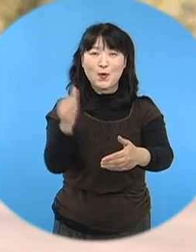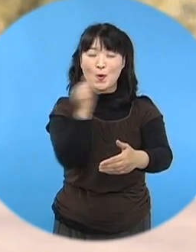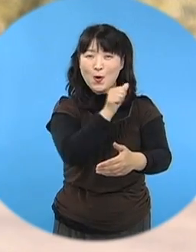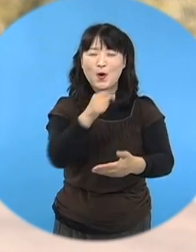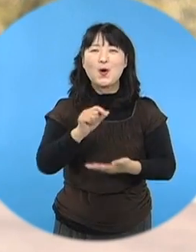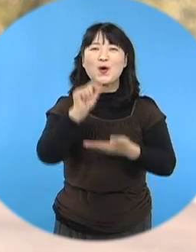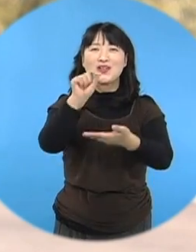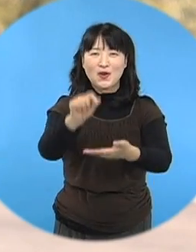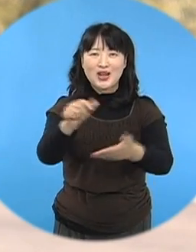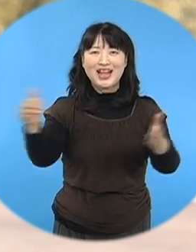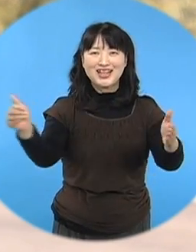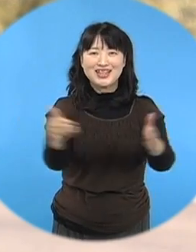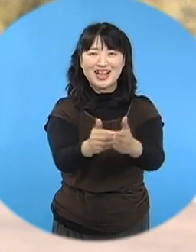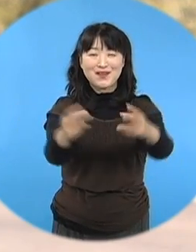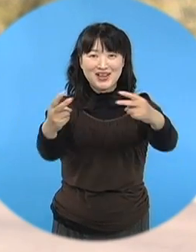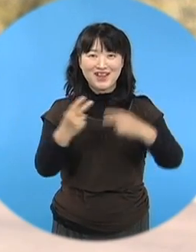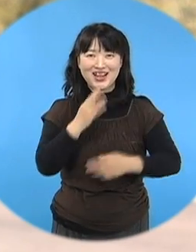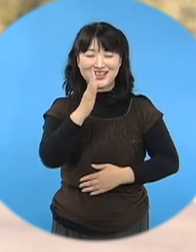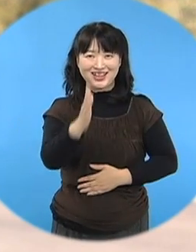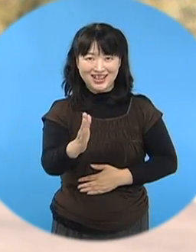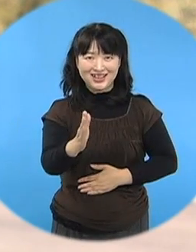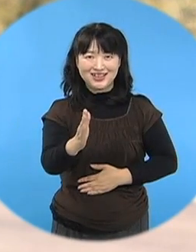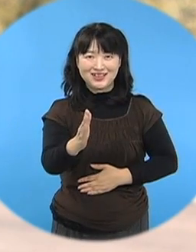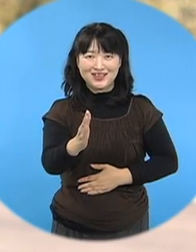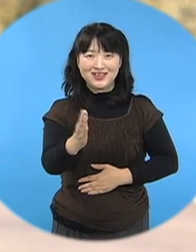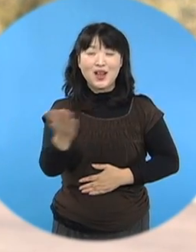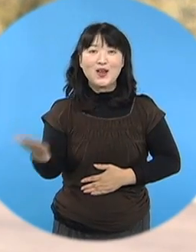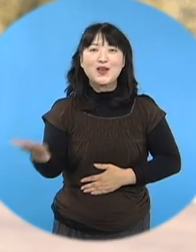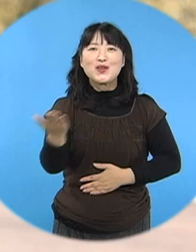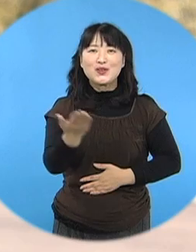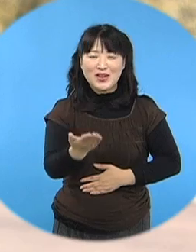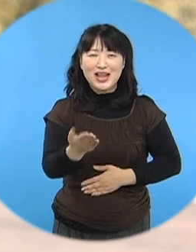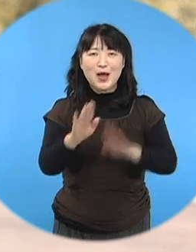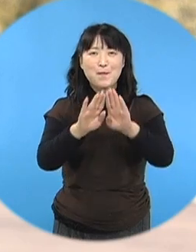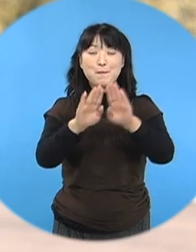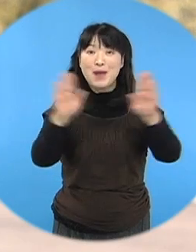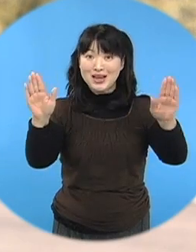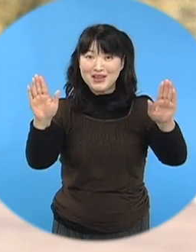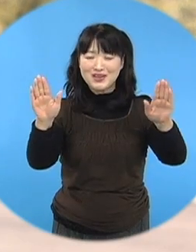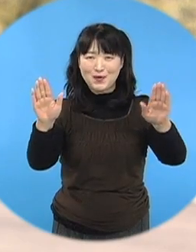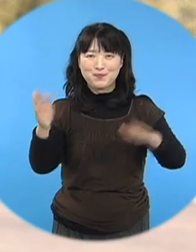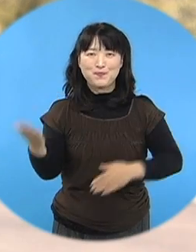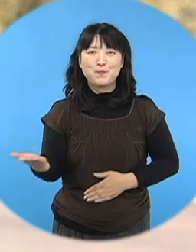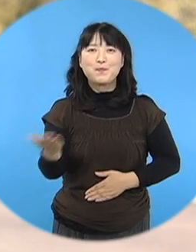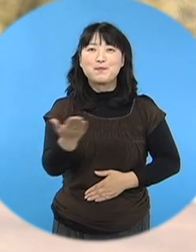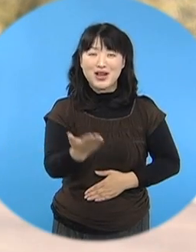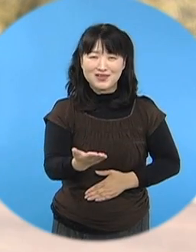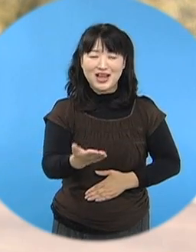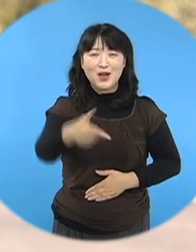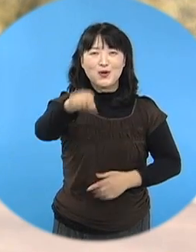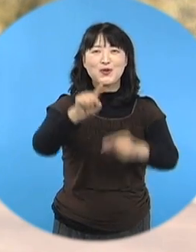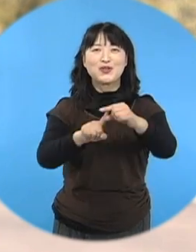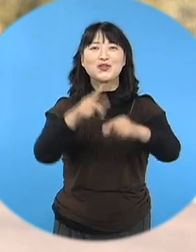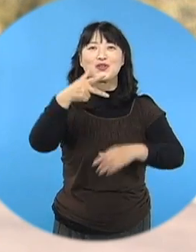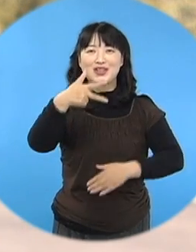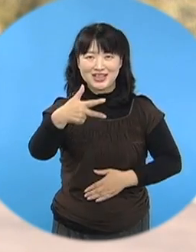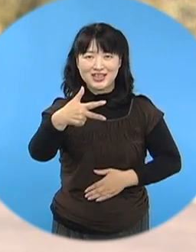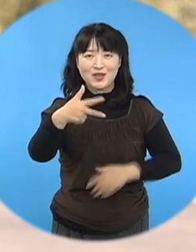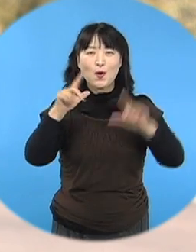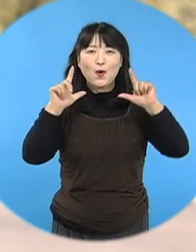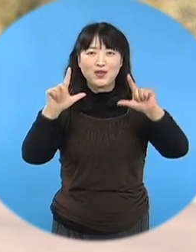。どうぞ最後までご覧ください。それでは早速参りましょう。まずは府中市からのお知らせ